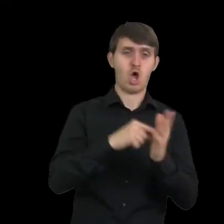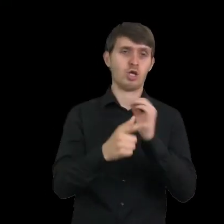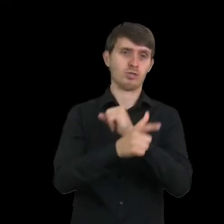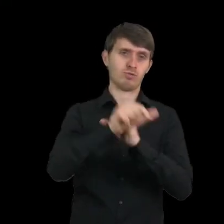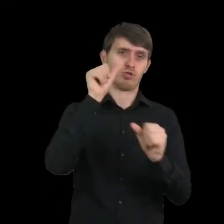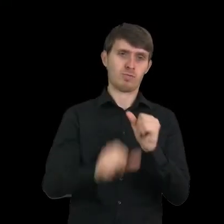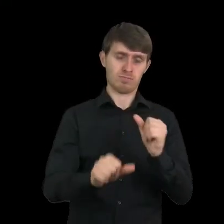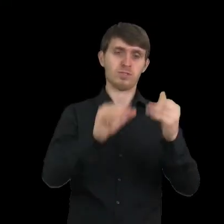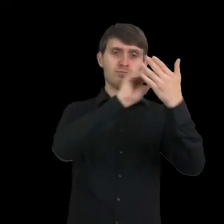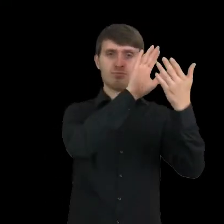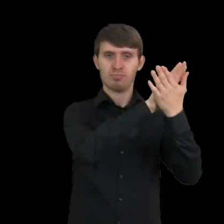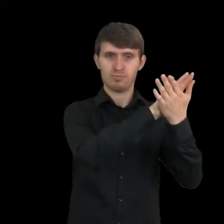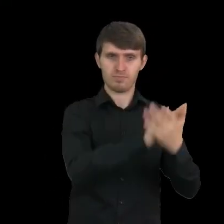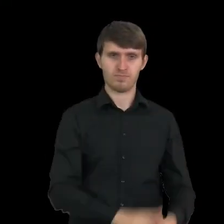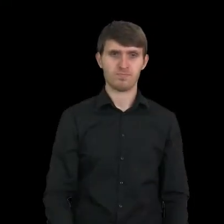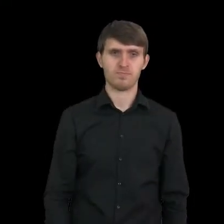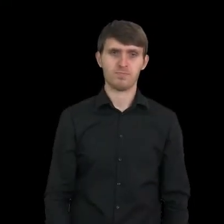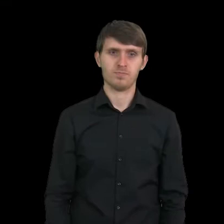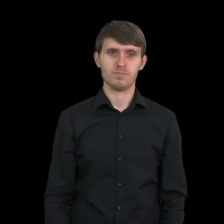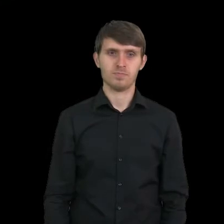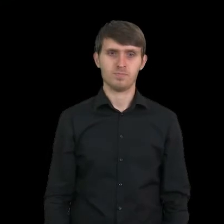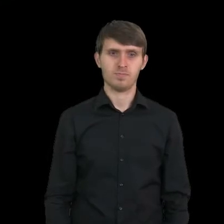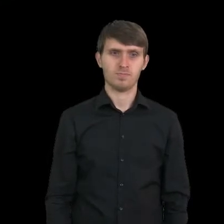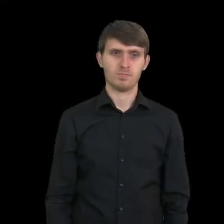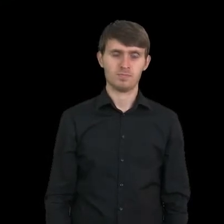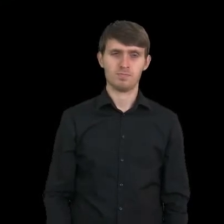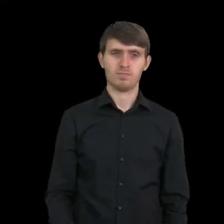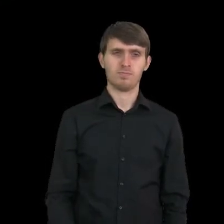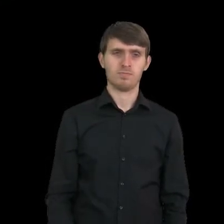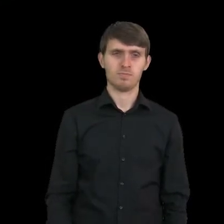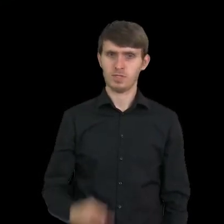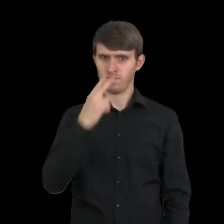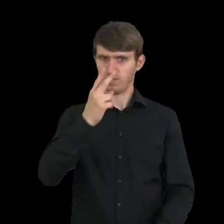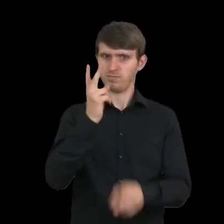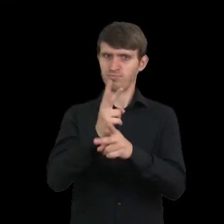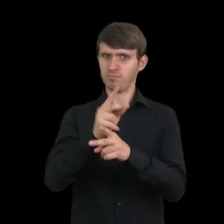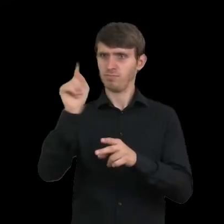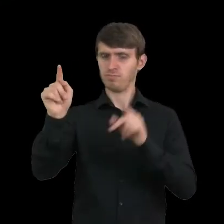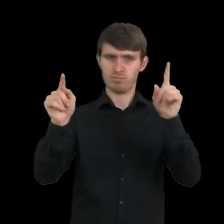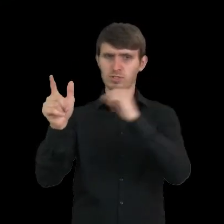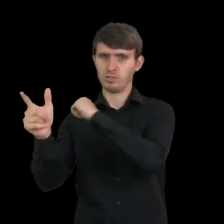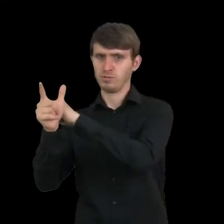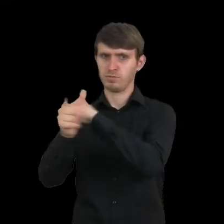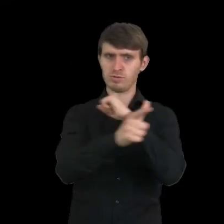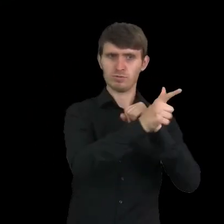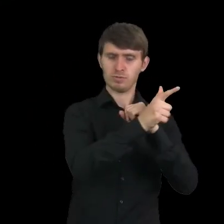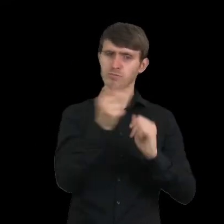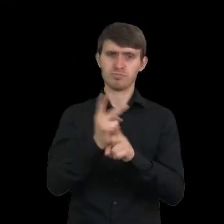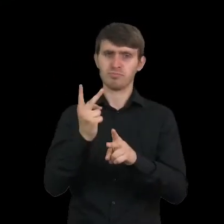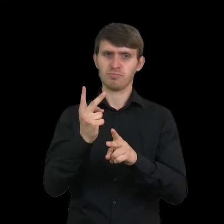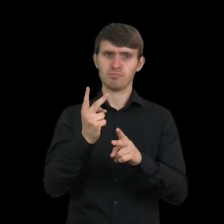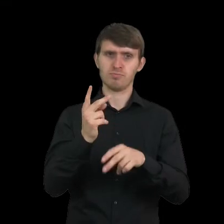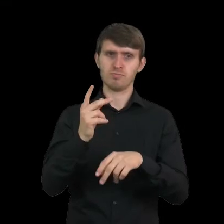I tutaj mamy 70 stopni. I popatrzmy. Mamy tutaj miarę taką samą jak